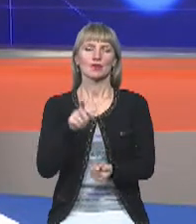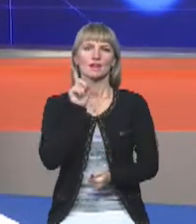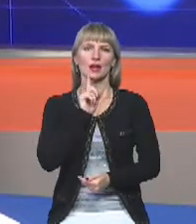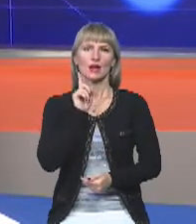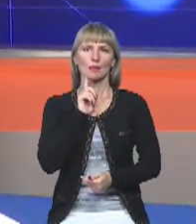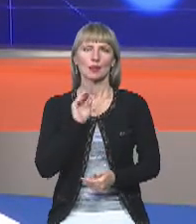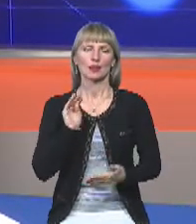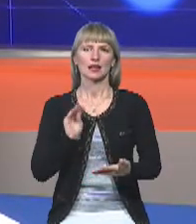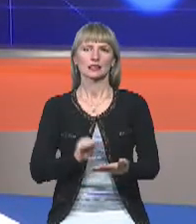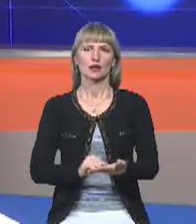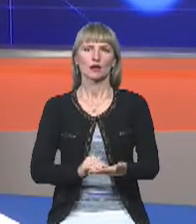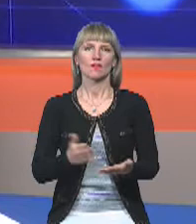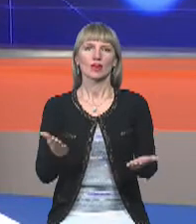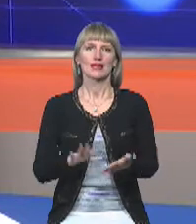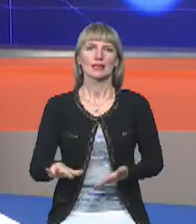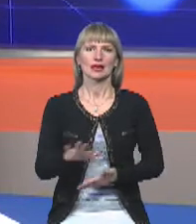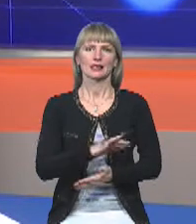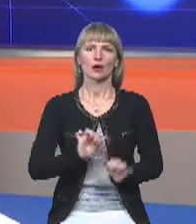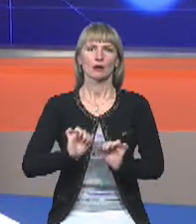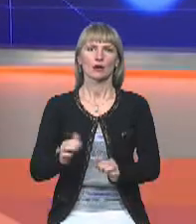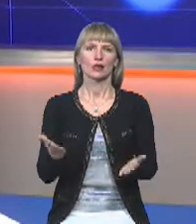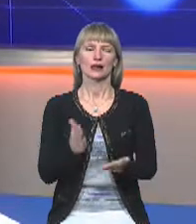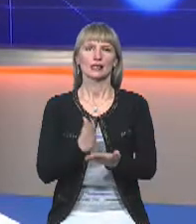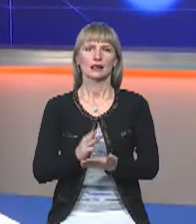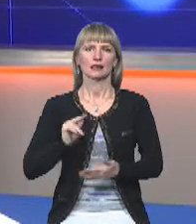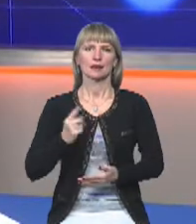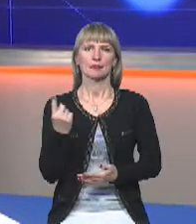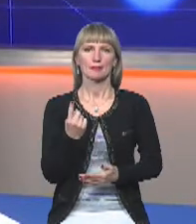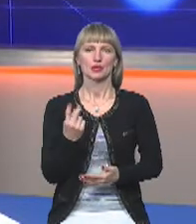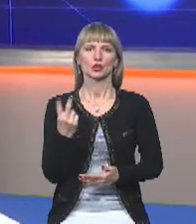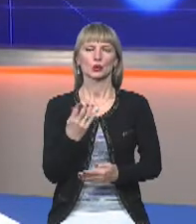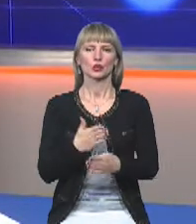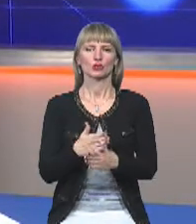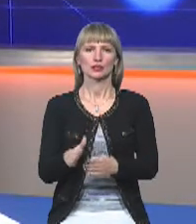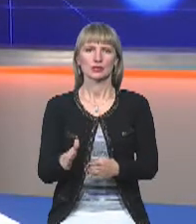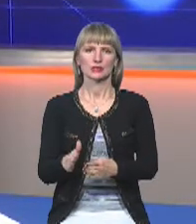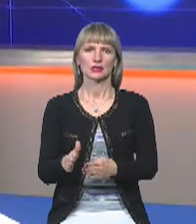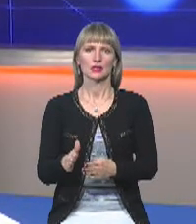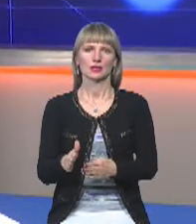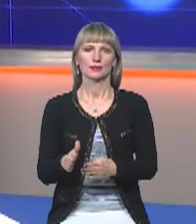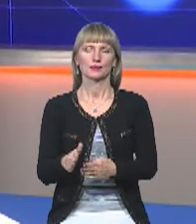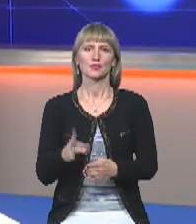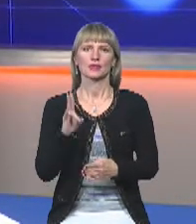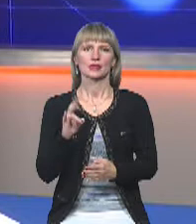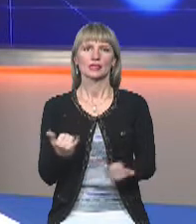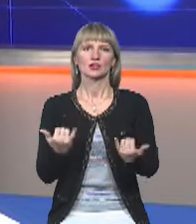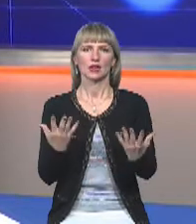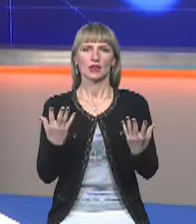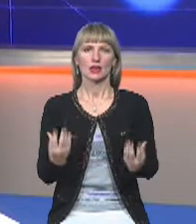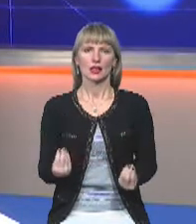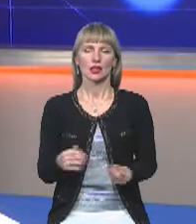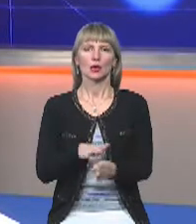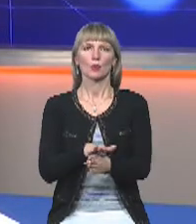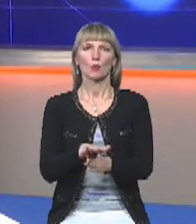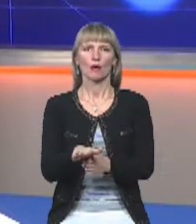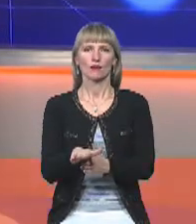тимчасової настанови, яка з територіальної оборони, яка діє перша та друга частина. На сьогоднішній день